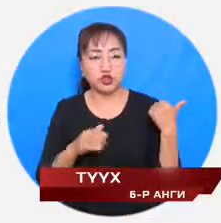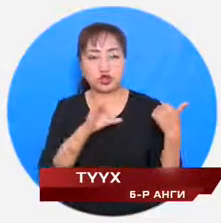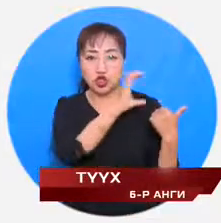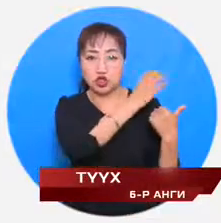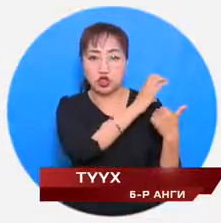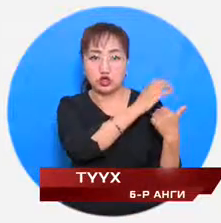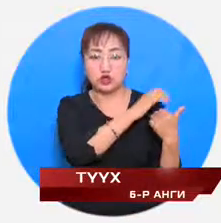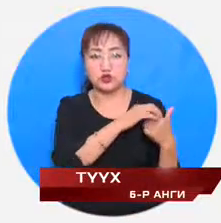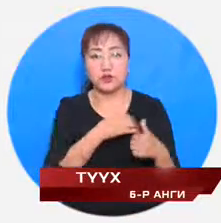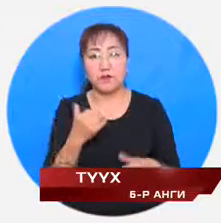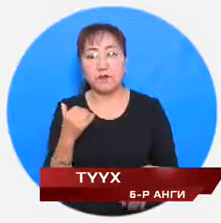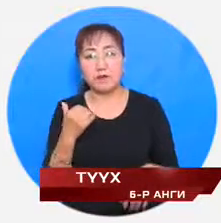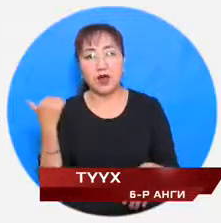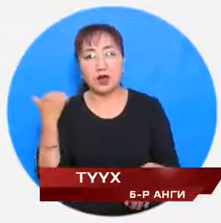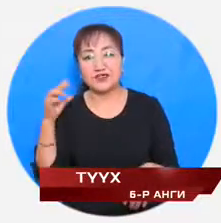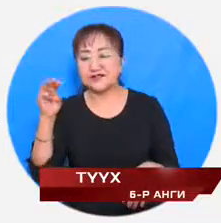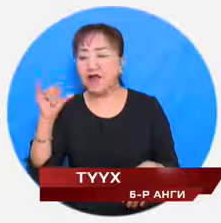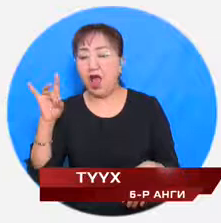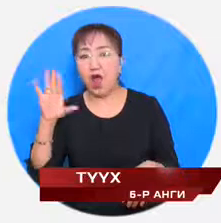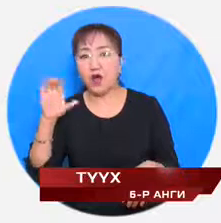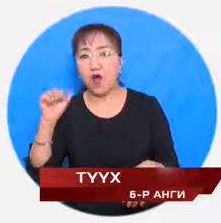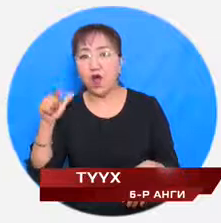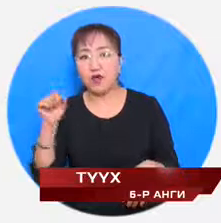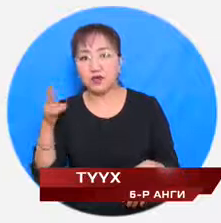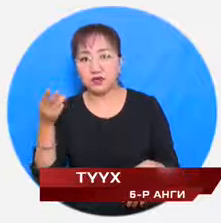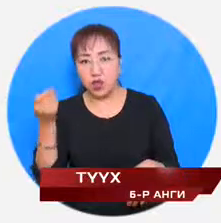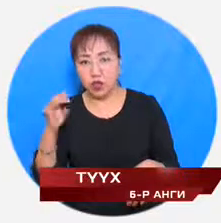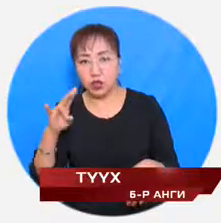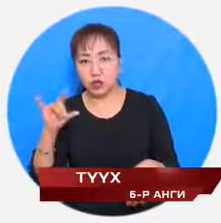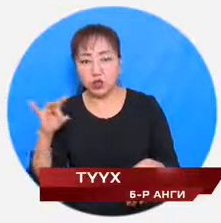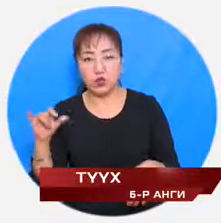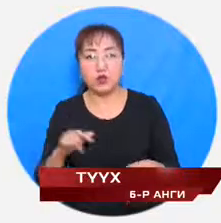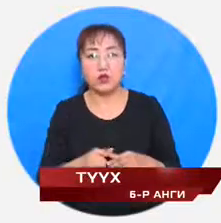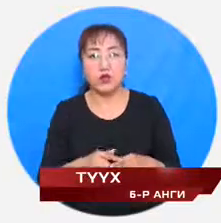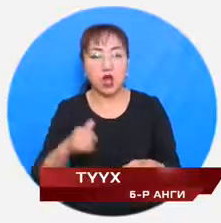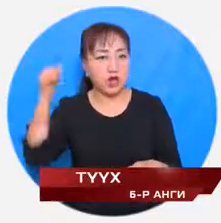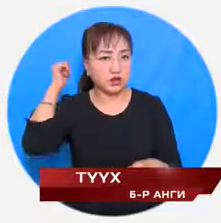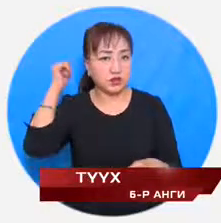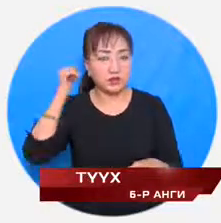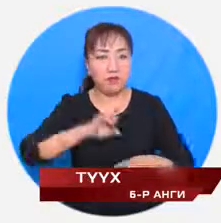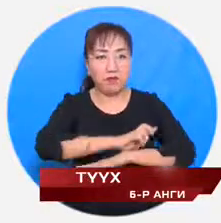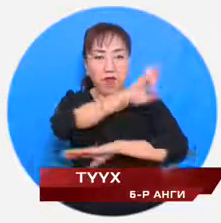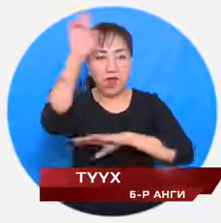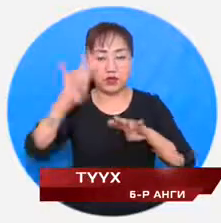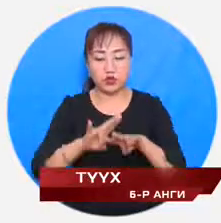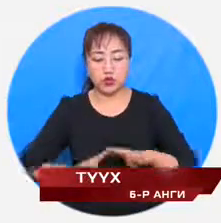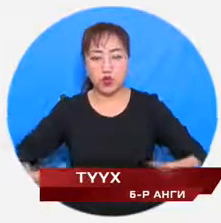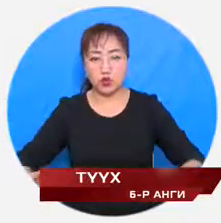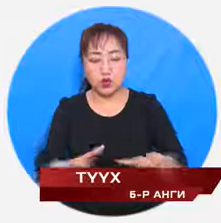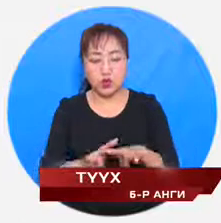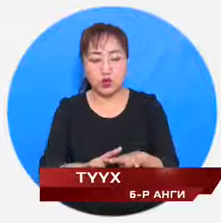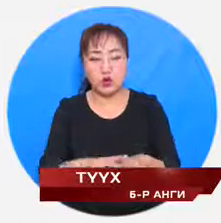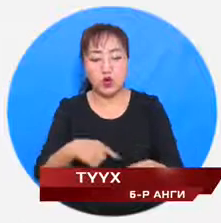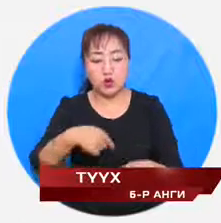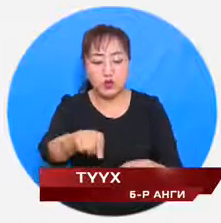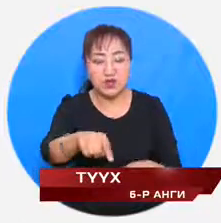хойг, баруун хэсэг нь Тарвахтай нуур буюу Балхаш нуурын орчим, умард хэсэг буюу хойд хэсэг нь бол байгаль нуур, өмнөд хэсэг нь